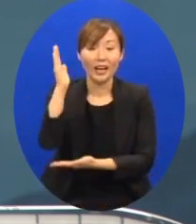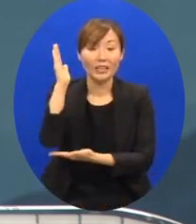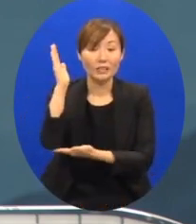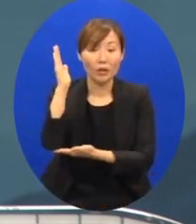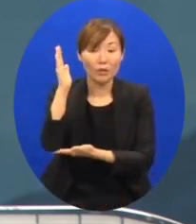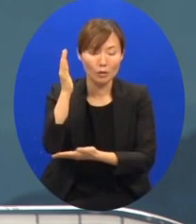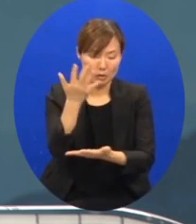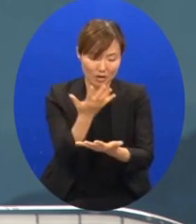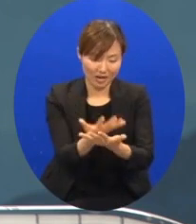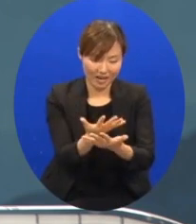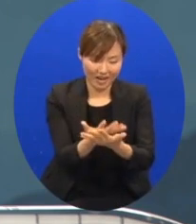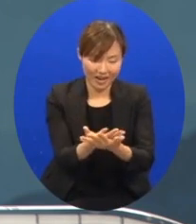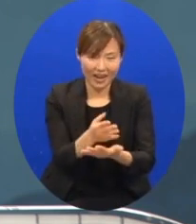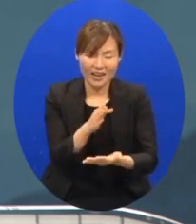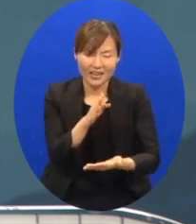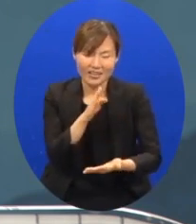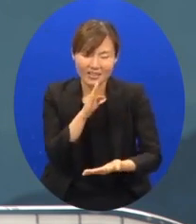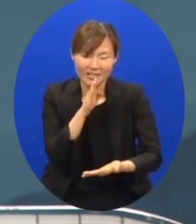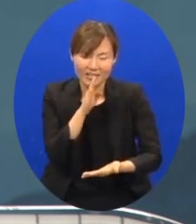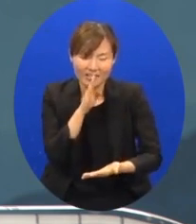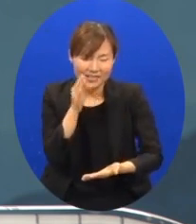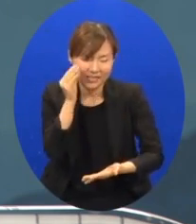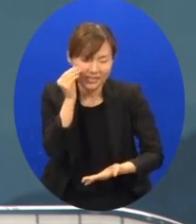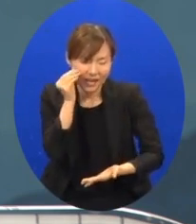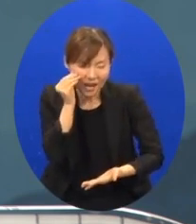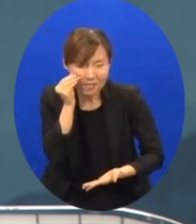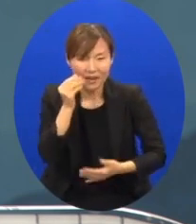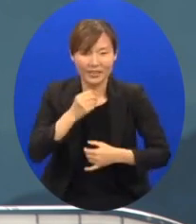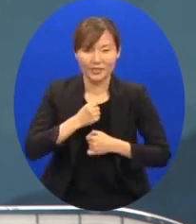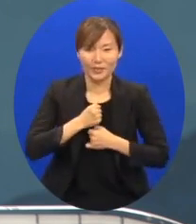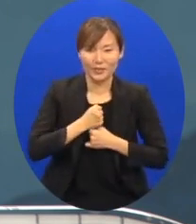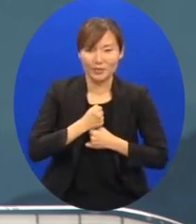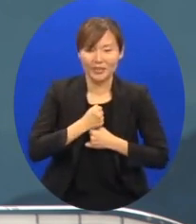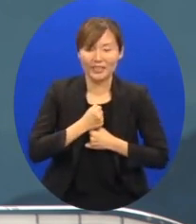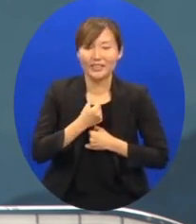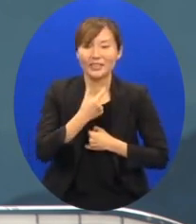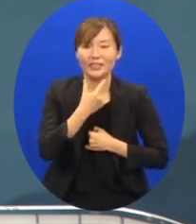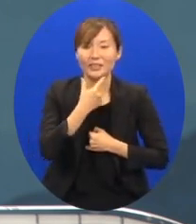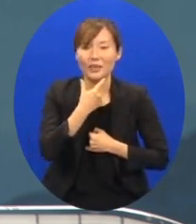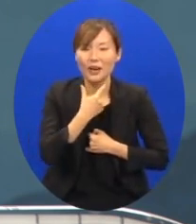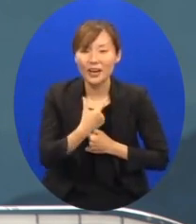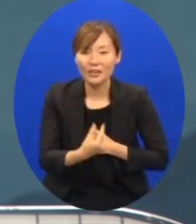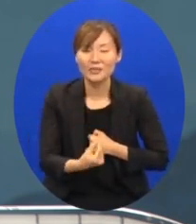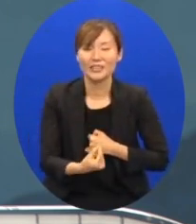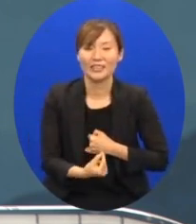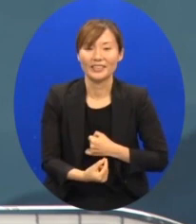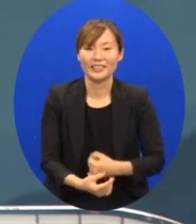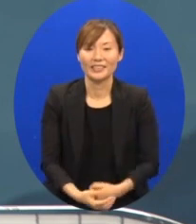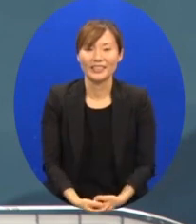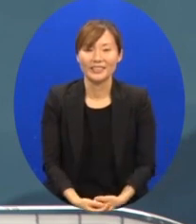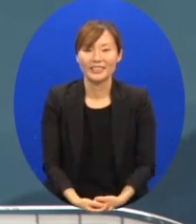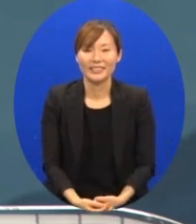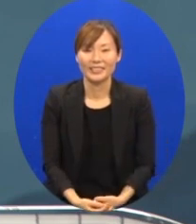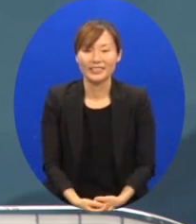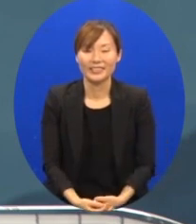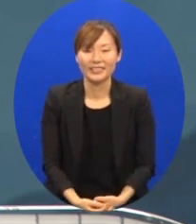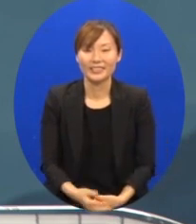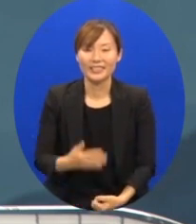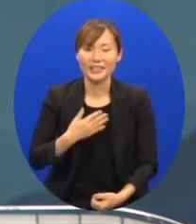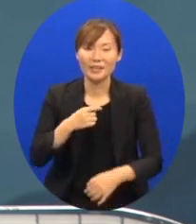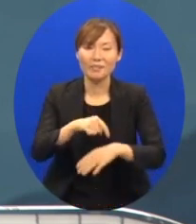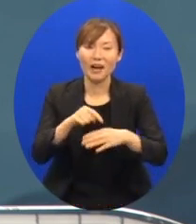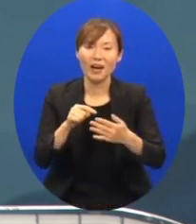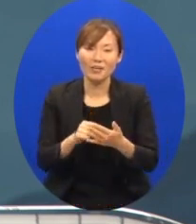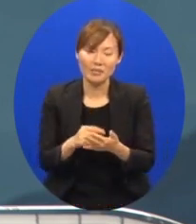제발 조심하시기 바랍니다 그렇게 제가 표시를 해 놓았어 너무너무 설교 준비 할 때 마음이